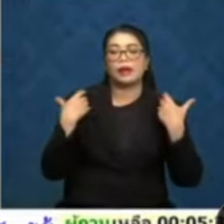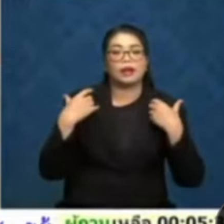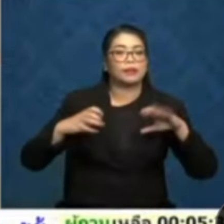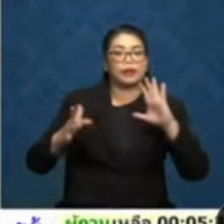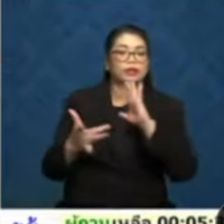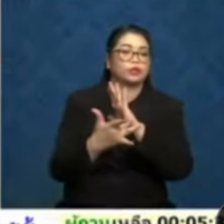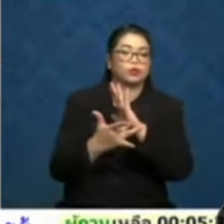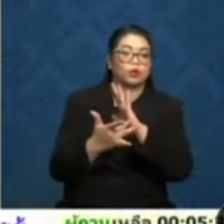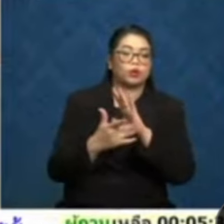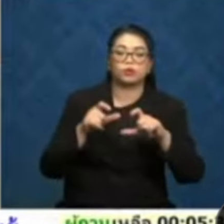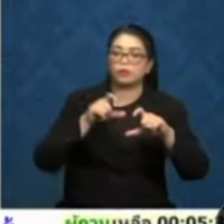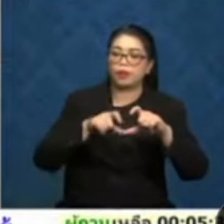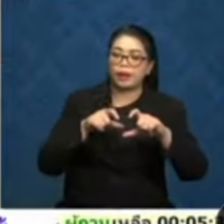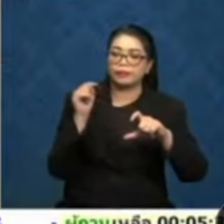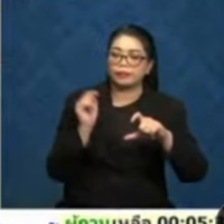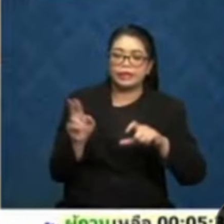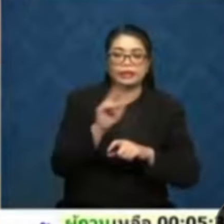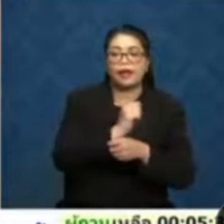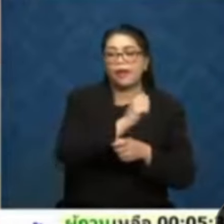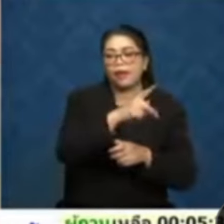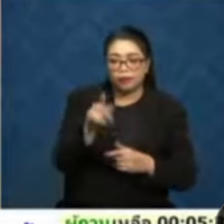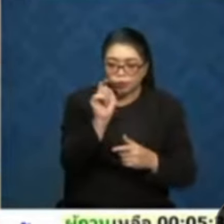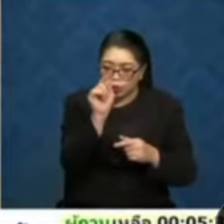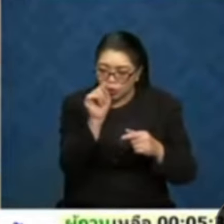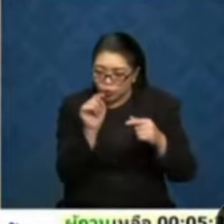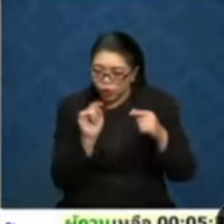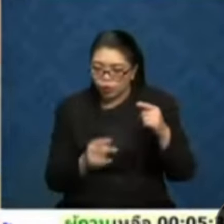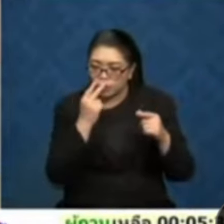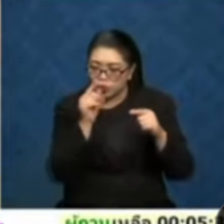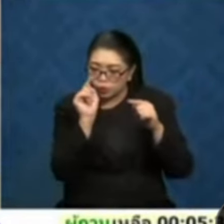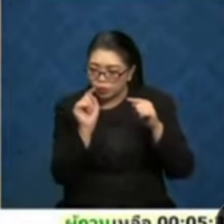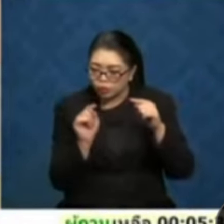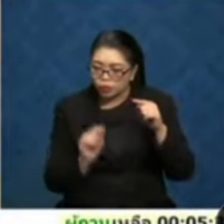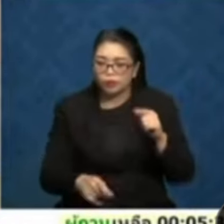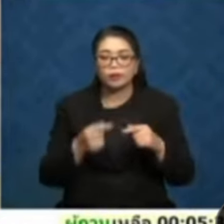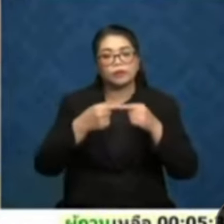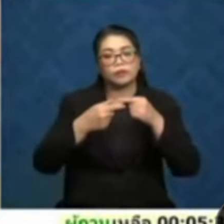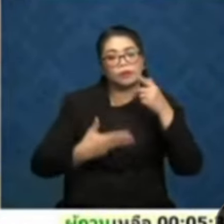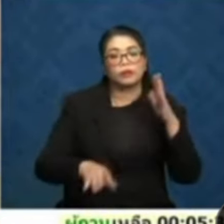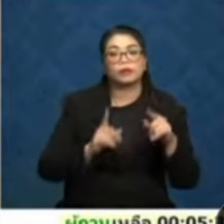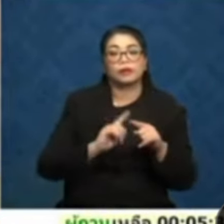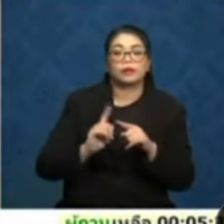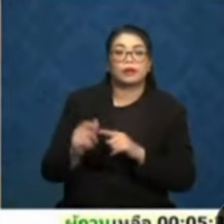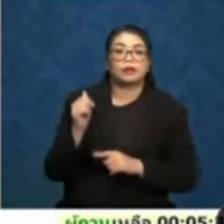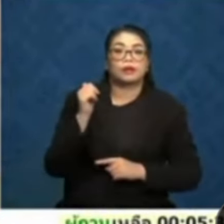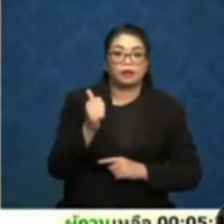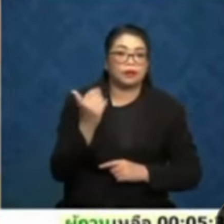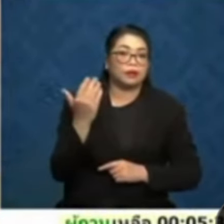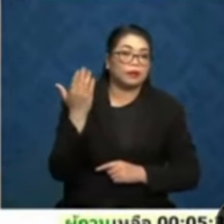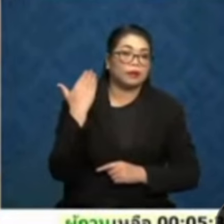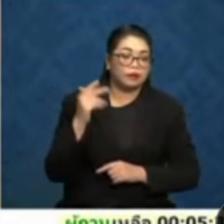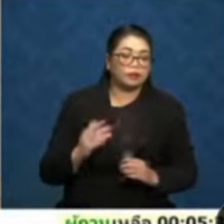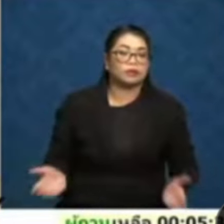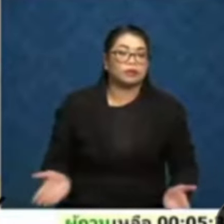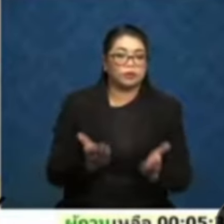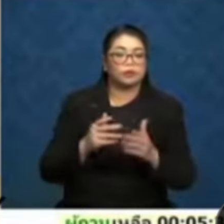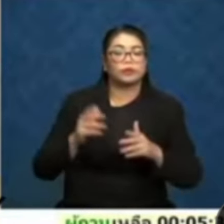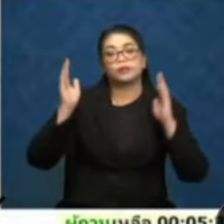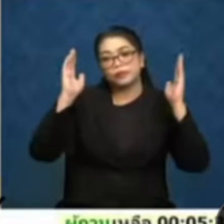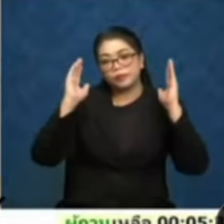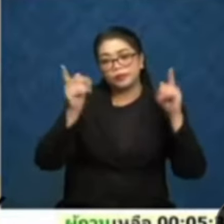ที่พวกเราทุกคนหวังแล้วก็ตั้งใจอย่างที่เอ่อในที่ผ่านมาเราสนับสนุนรวมถึง